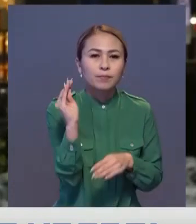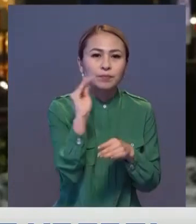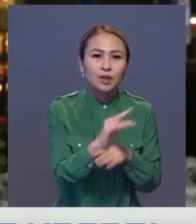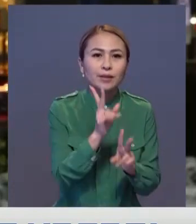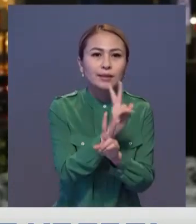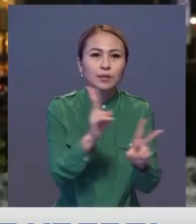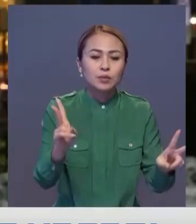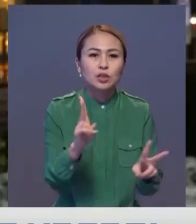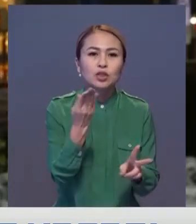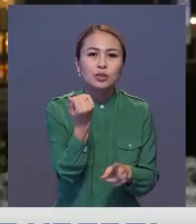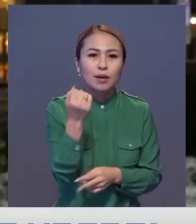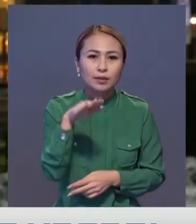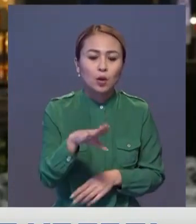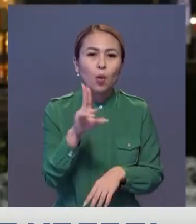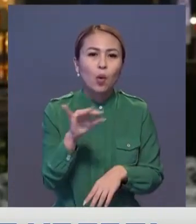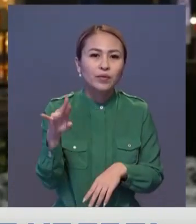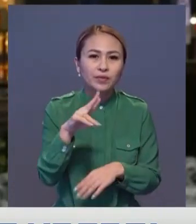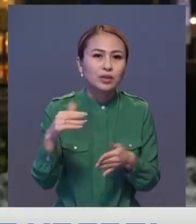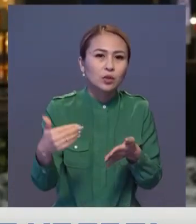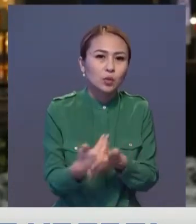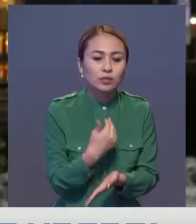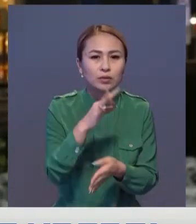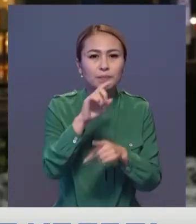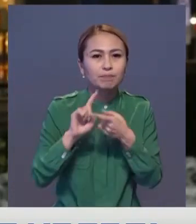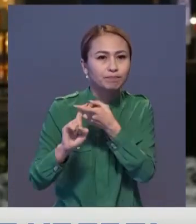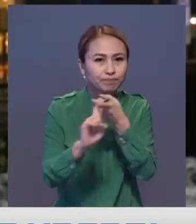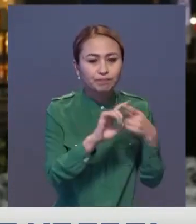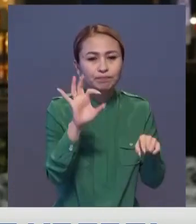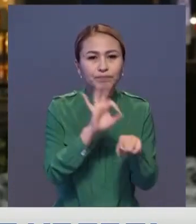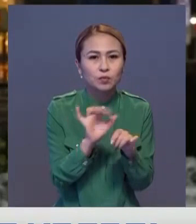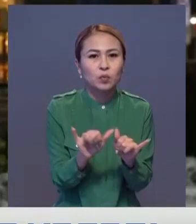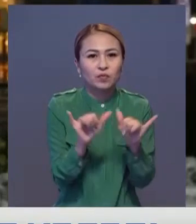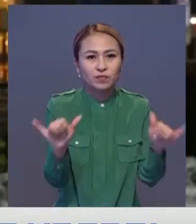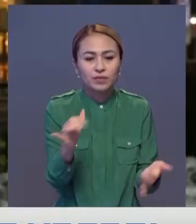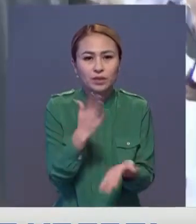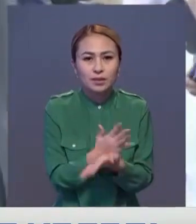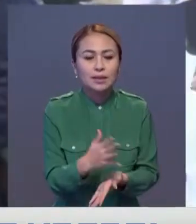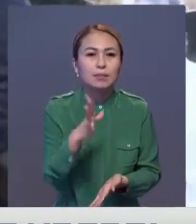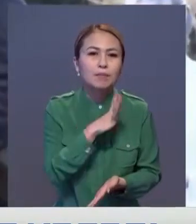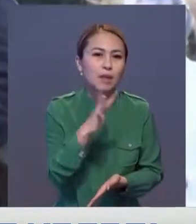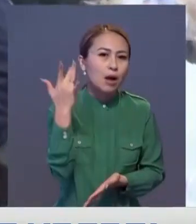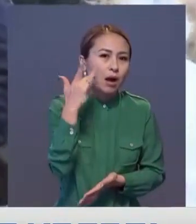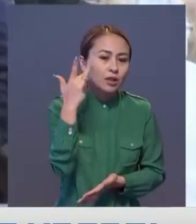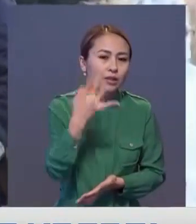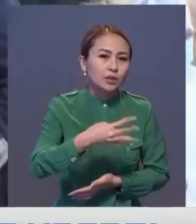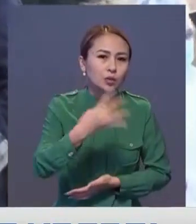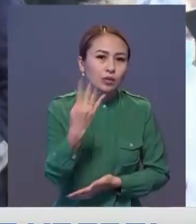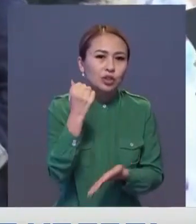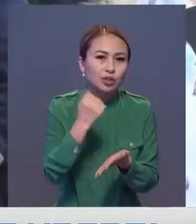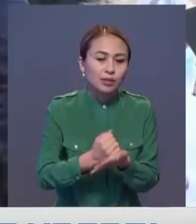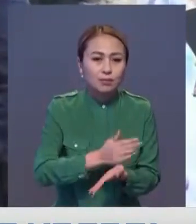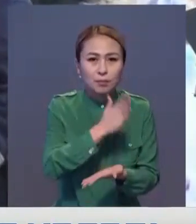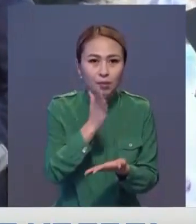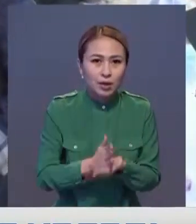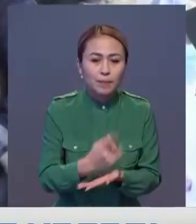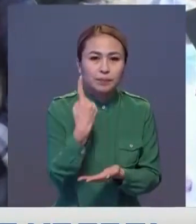кейбір штаттарда COVID-тің жаңа түрін жұқтырғандар артып келеді. Мұндай науқастар ақшының 44 штатында қазіргі күнде тіркелген.